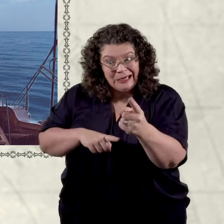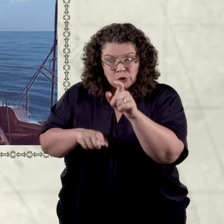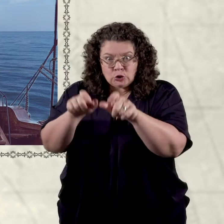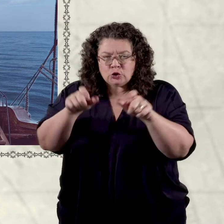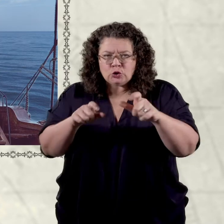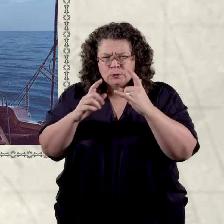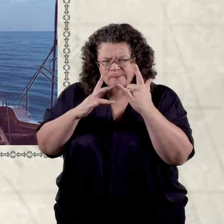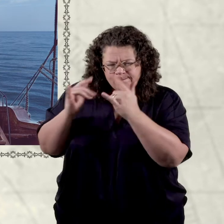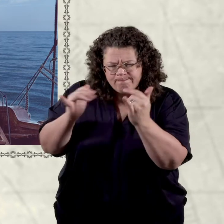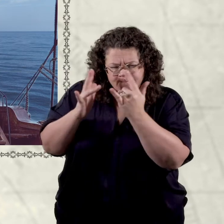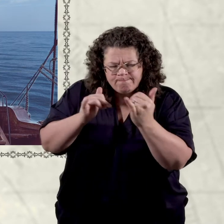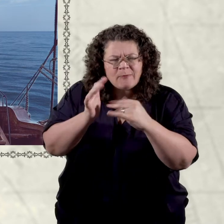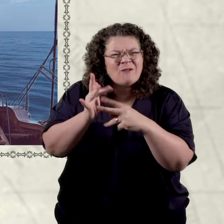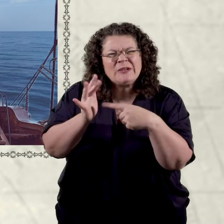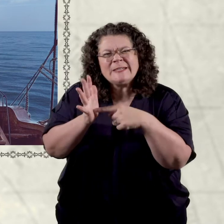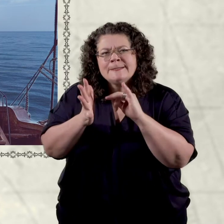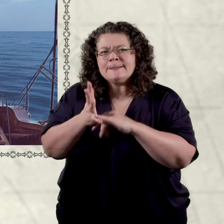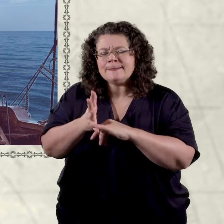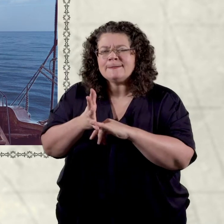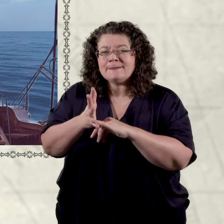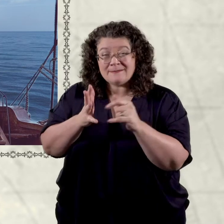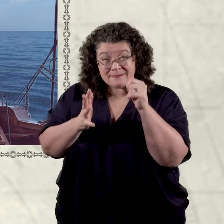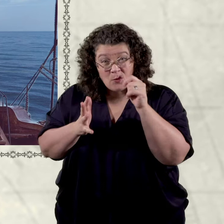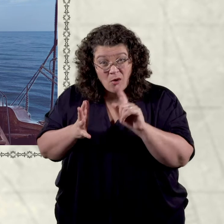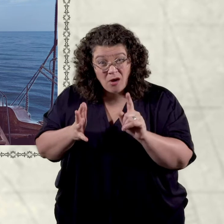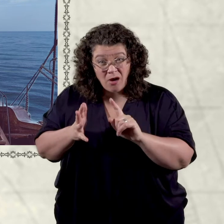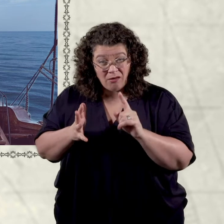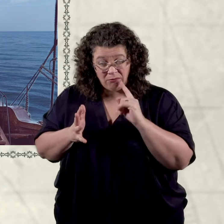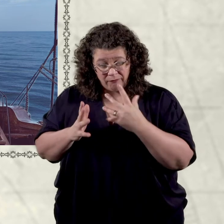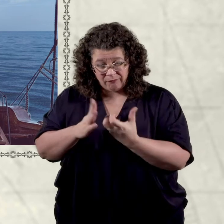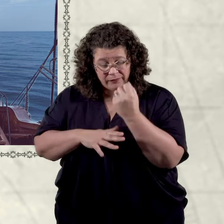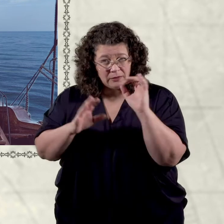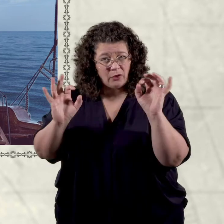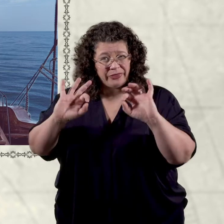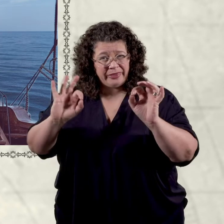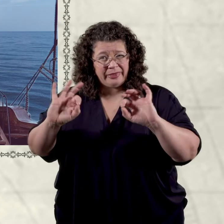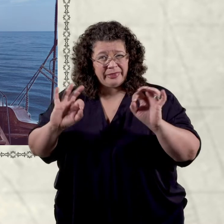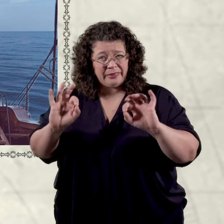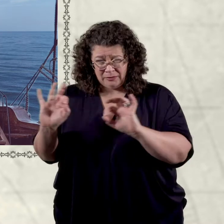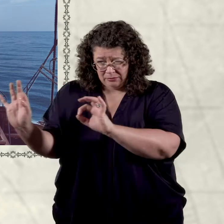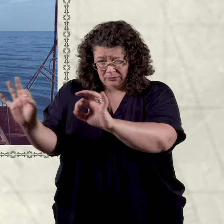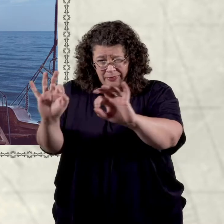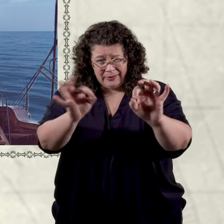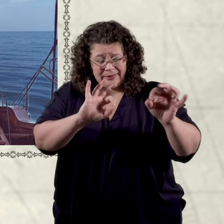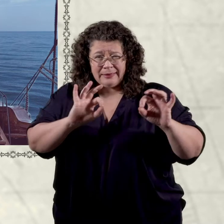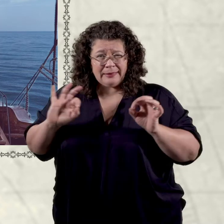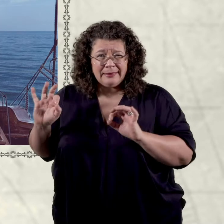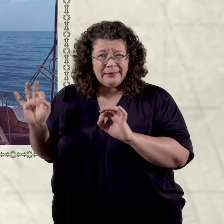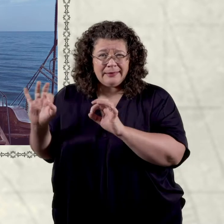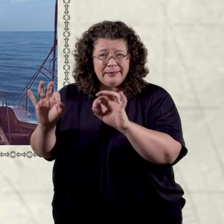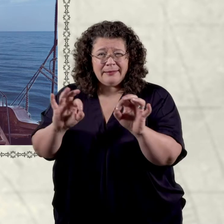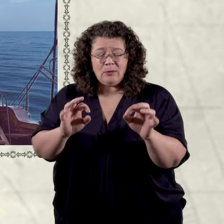yn cael ei archwilio am llai pen. A wyddoch chi be? Nath nhw ddim ffeindio llai pen ar un o'r merched.